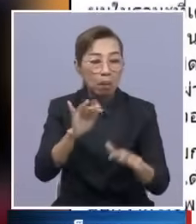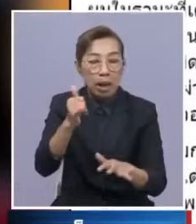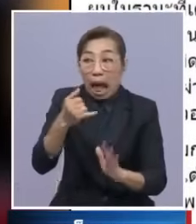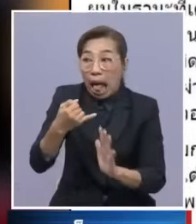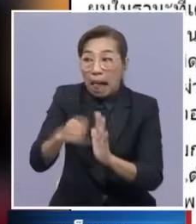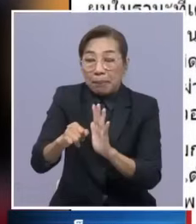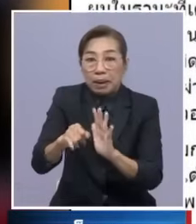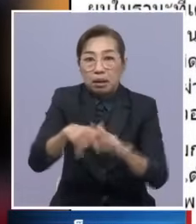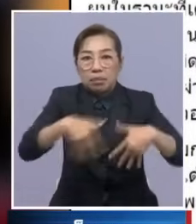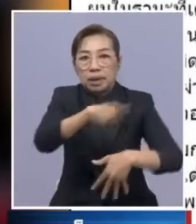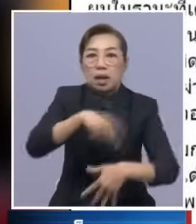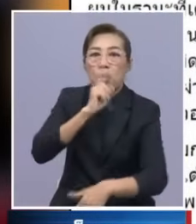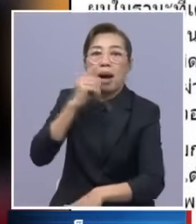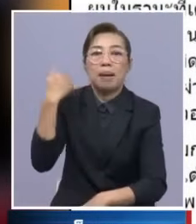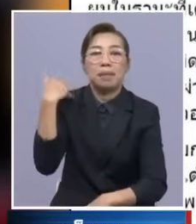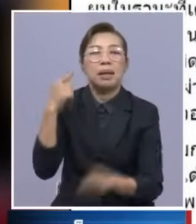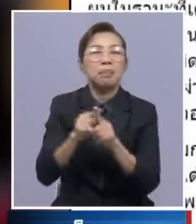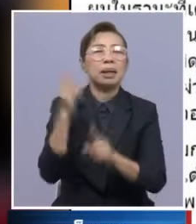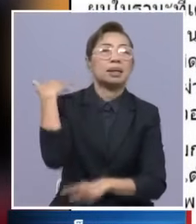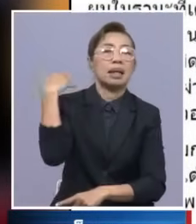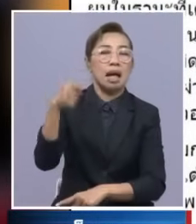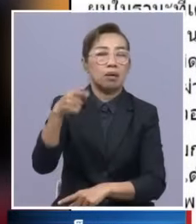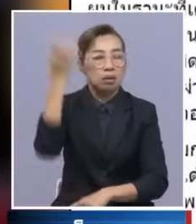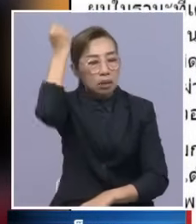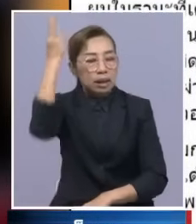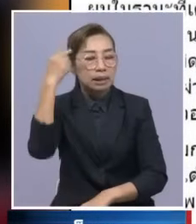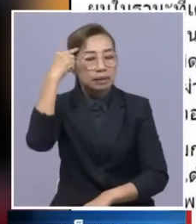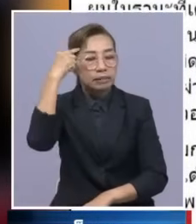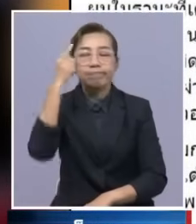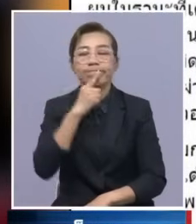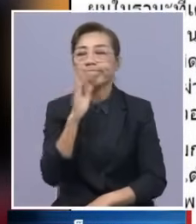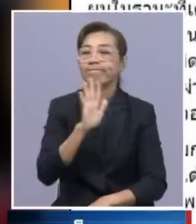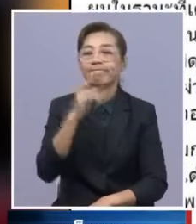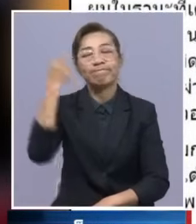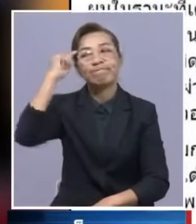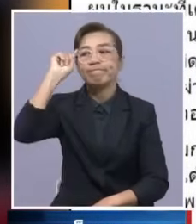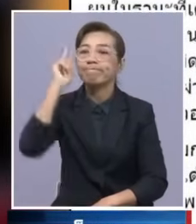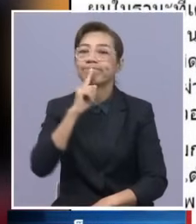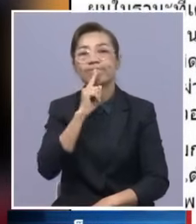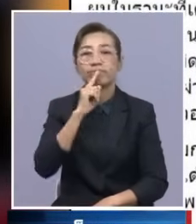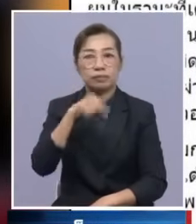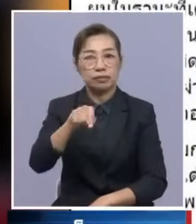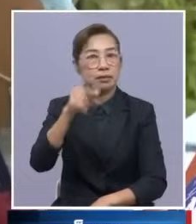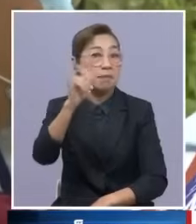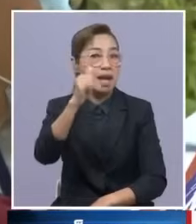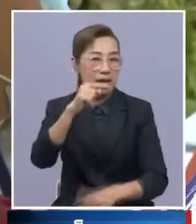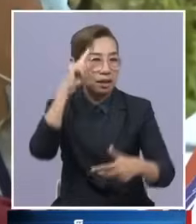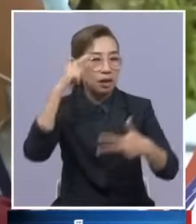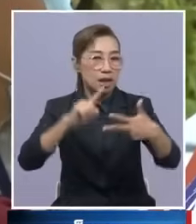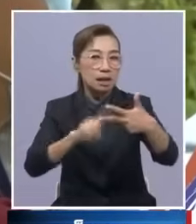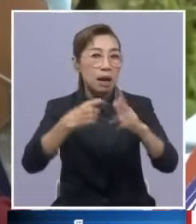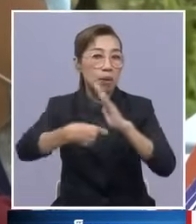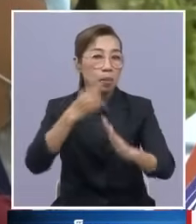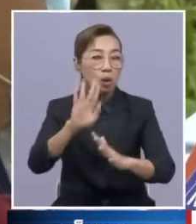ได้เหมือนกับครั้งที่แล้วคุณอุ๊งอิ๊งก็เลยเลือกที่จะปิดปากเงียบไม่ตอบดีกว่าทำเป็นไม่รู้ไม่ชี้เสียเลยเหตุผลที่3